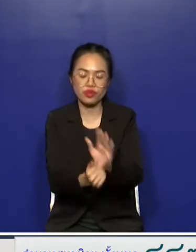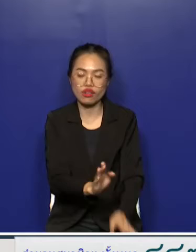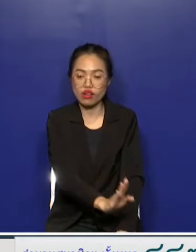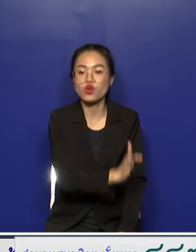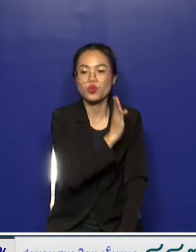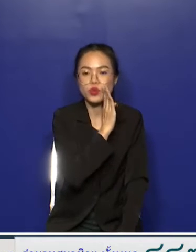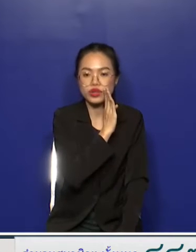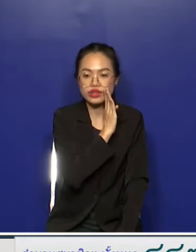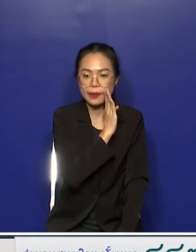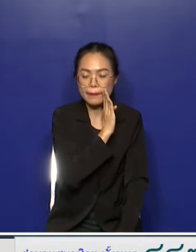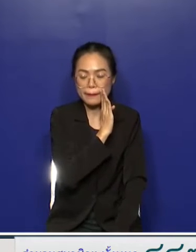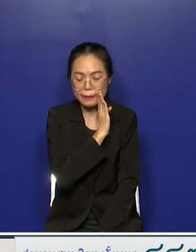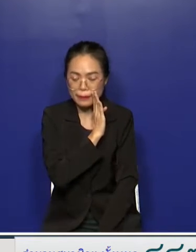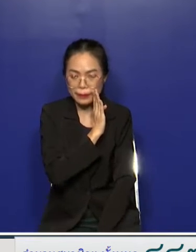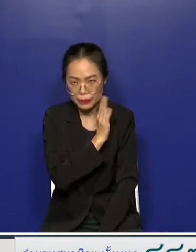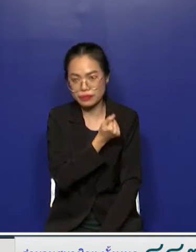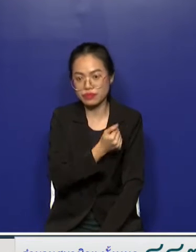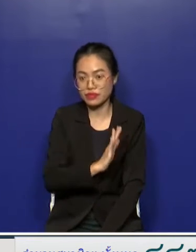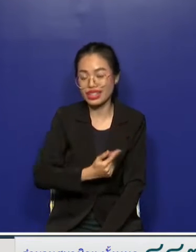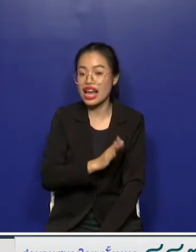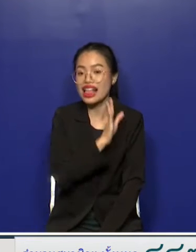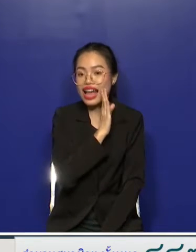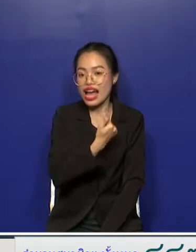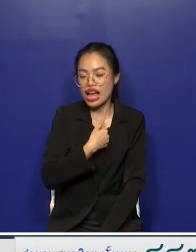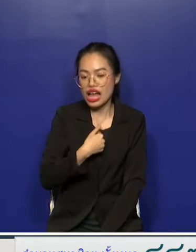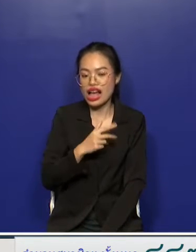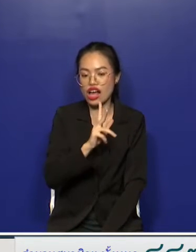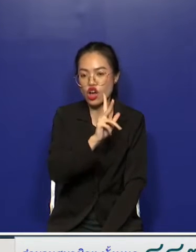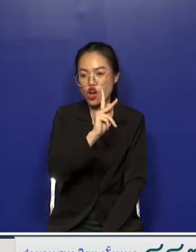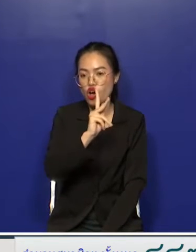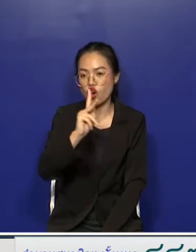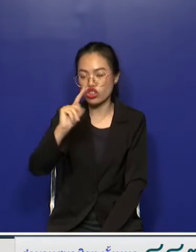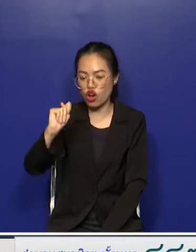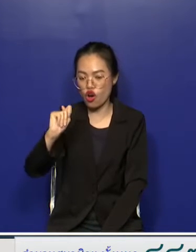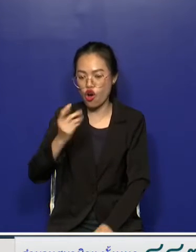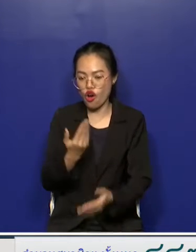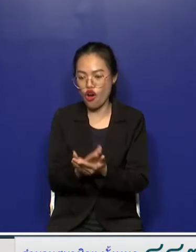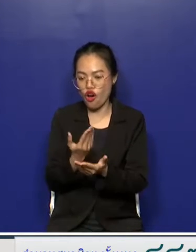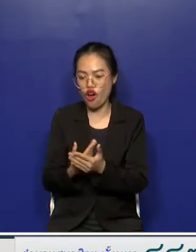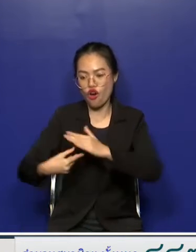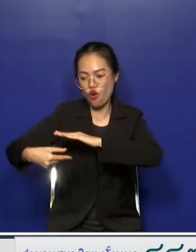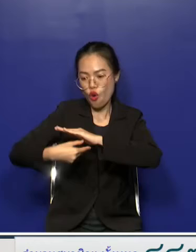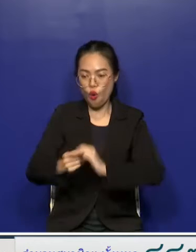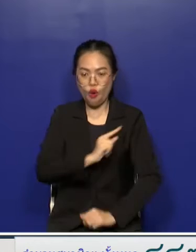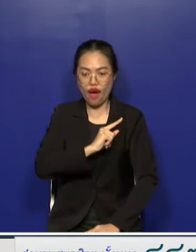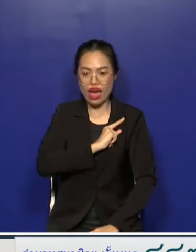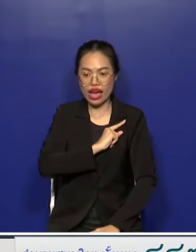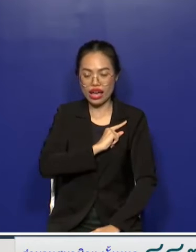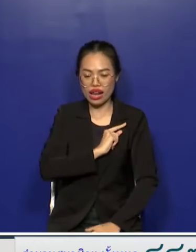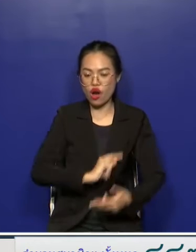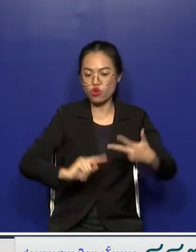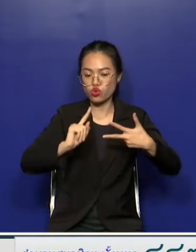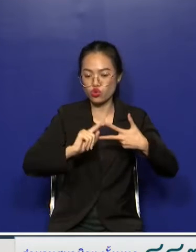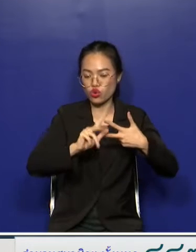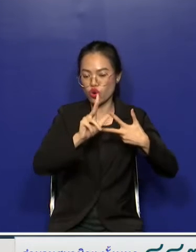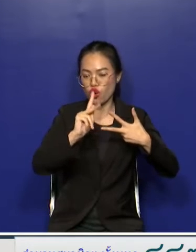ผมสมมุติเอานะครับว่าถ้ากรรมการหนวยเลอกตั้งเป็นคนซ้อเสียงเองก็ต่อกลางจะทำยไครั